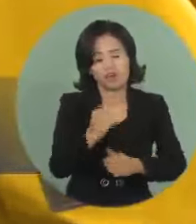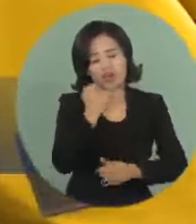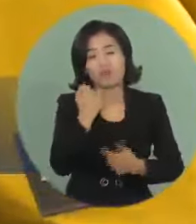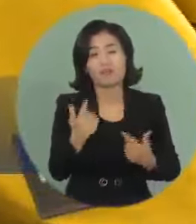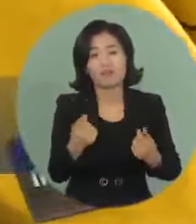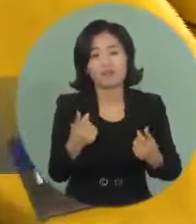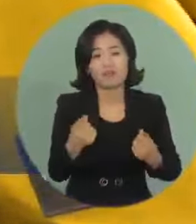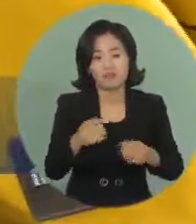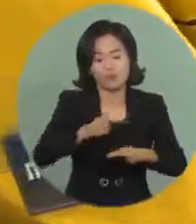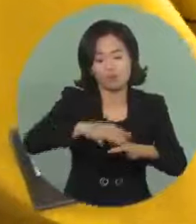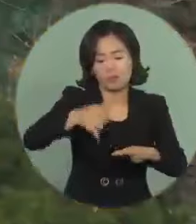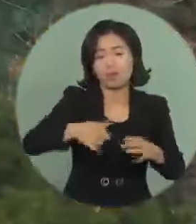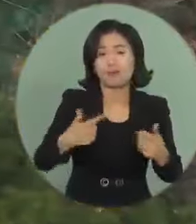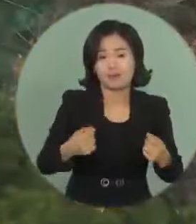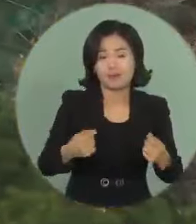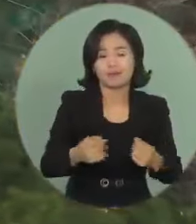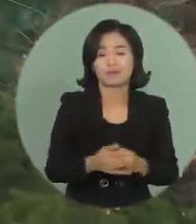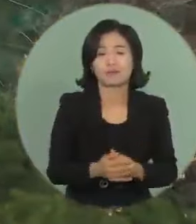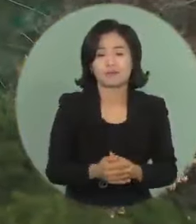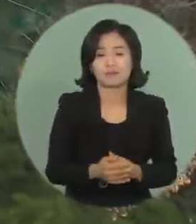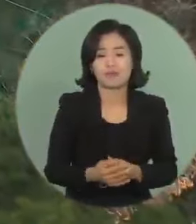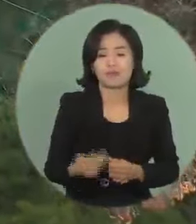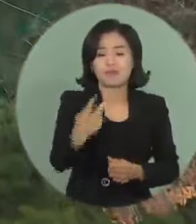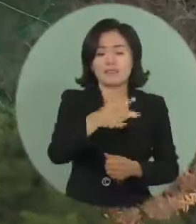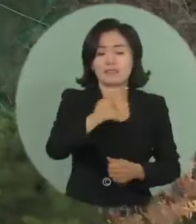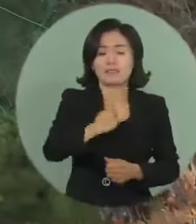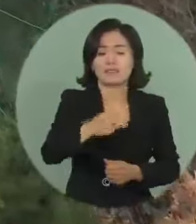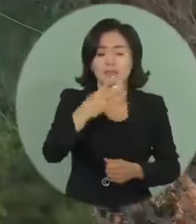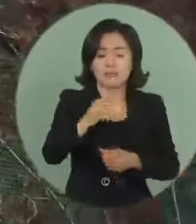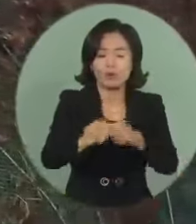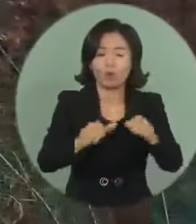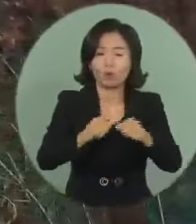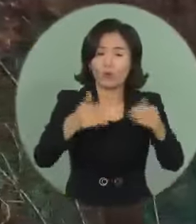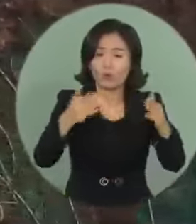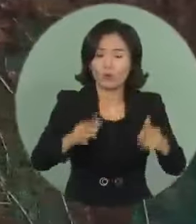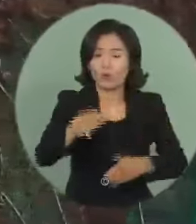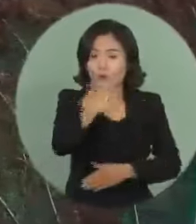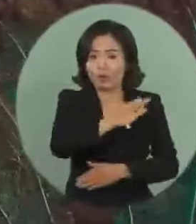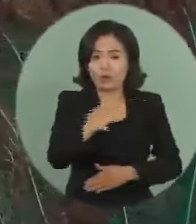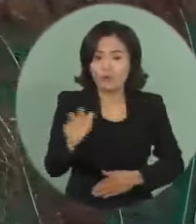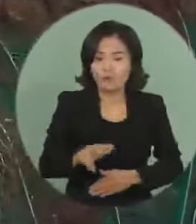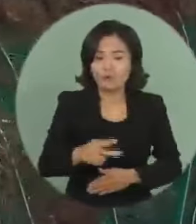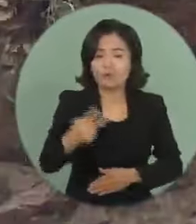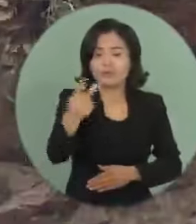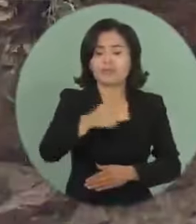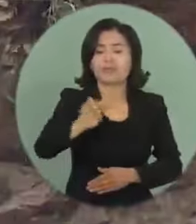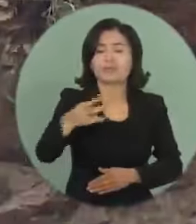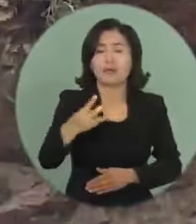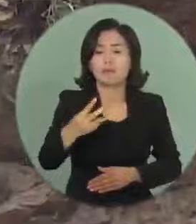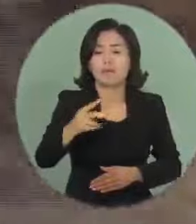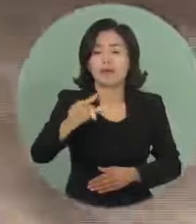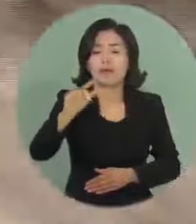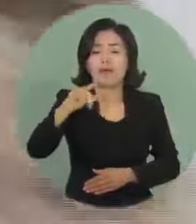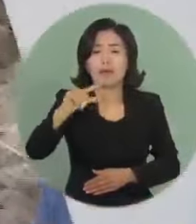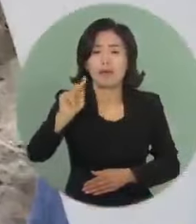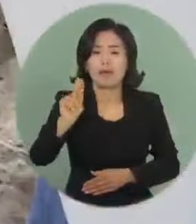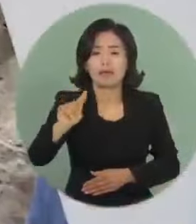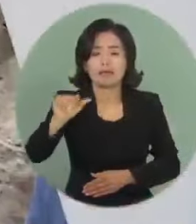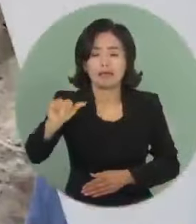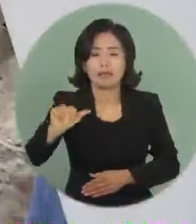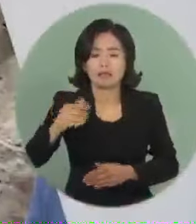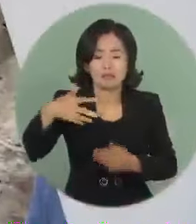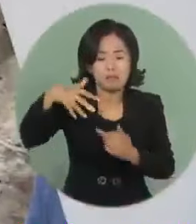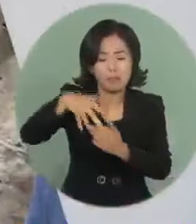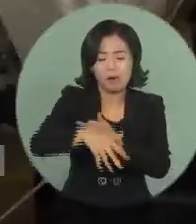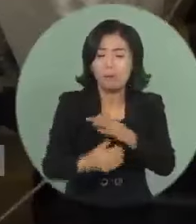이제 했는데 지난 2023년까지 5년간 전국에서 2,300여 헥타르 규모의 산사태가